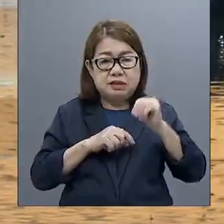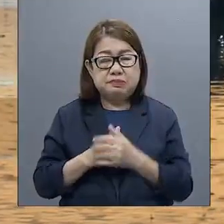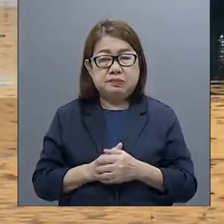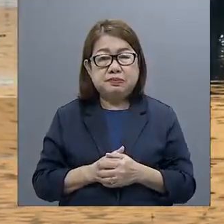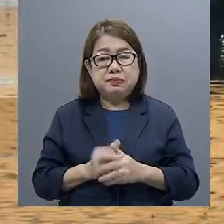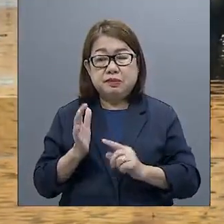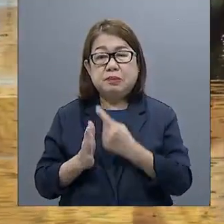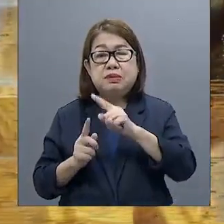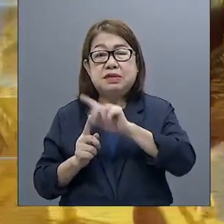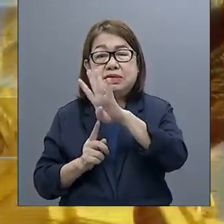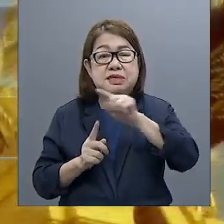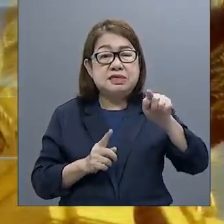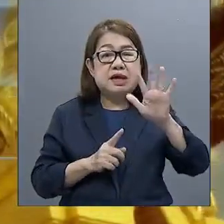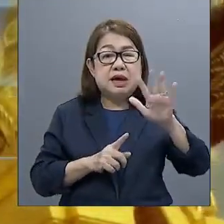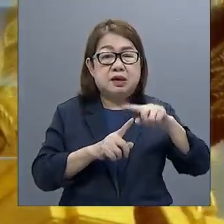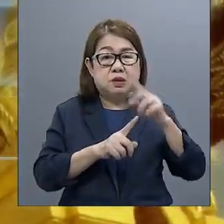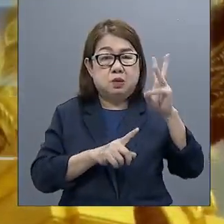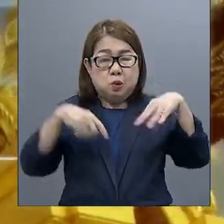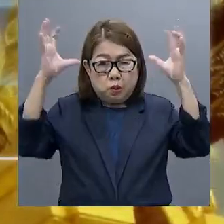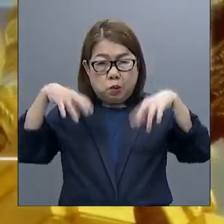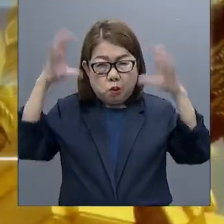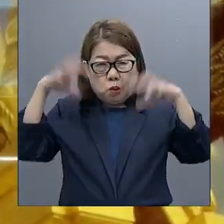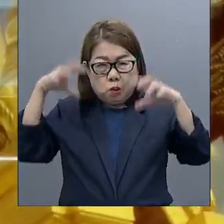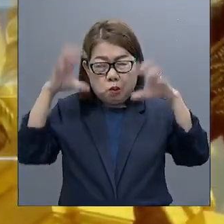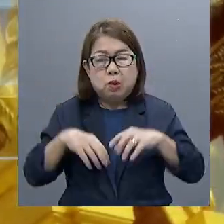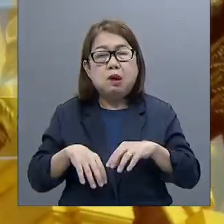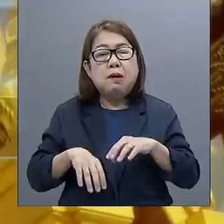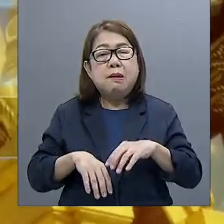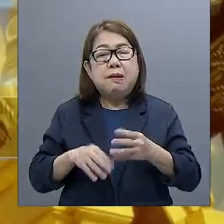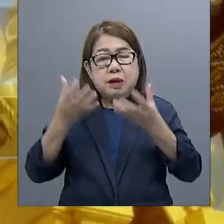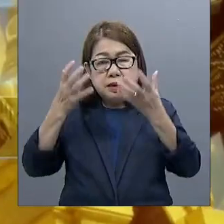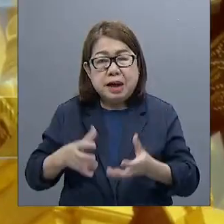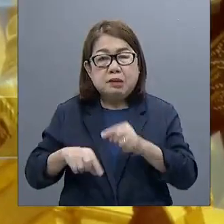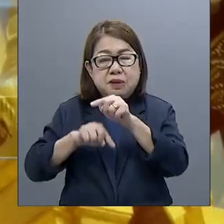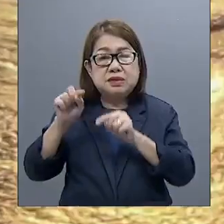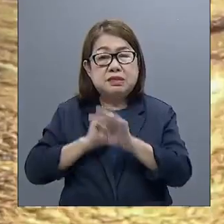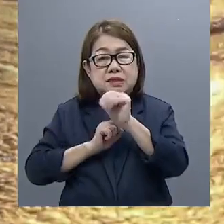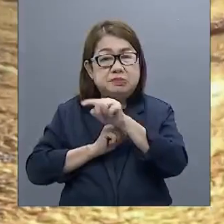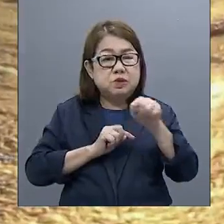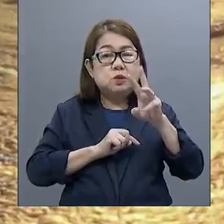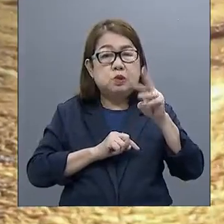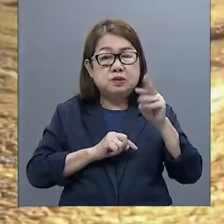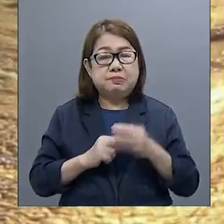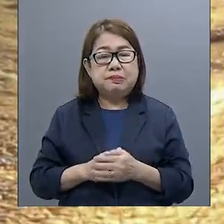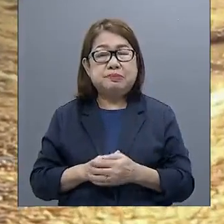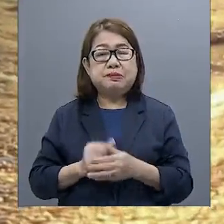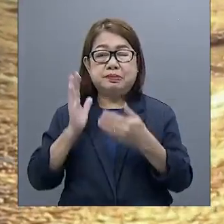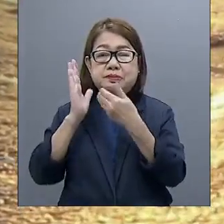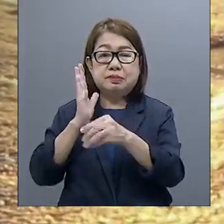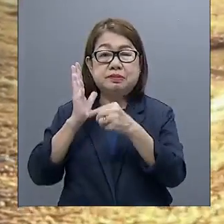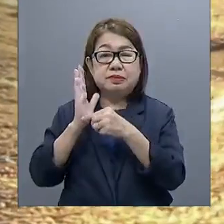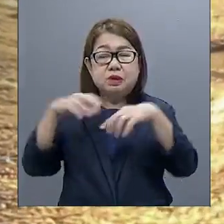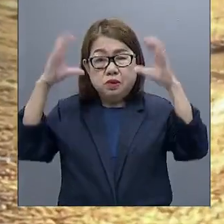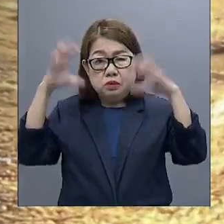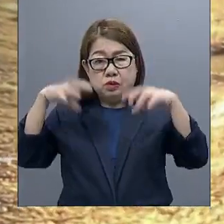วางวัที่ 4-5 มิทธุนายนจะมฝนเพื่อมากขึ้นเป็ 40-60% ของพื้นที่ค่ะภาคตะวนออกมฝนฟ้าขนอง